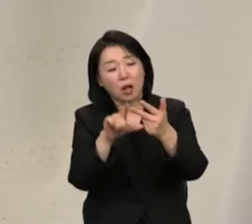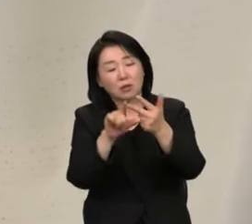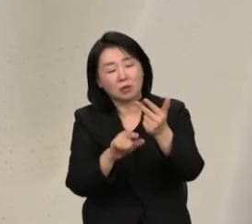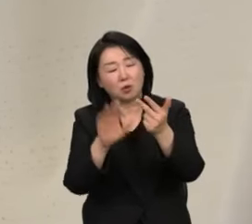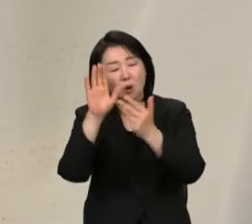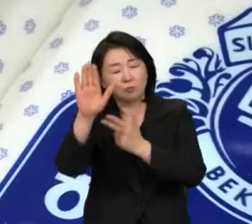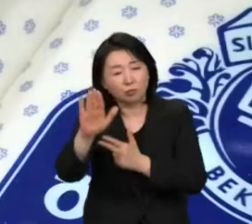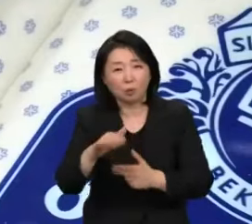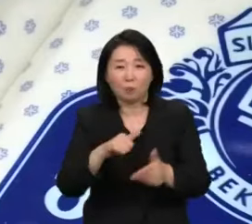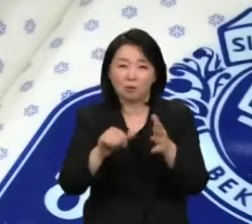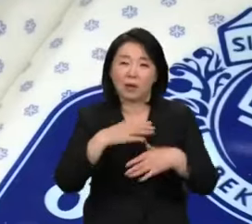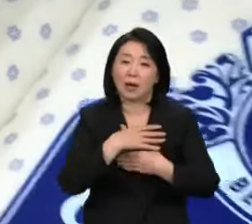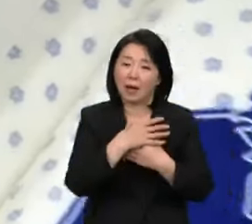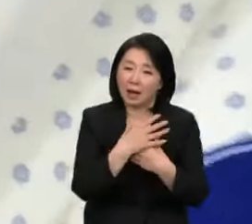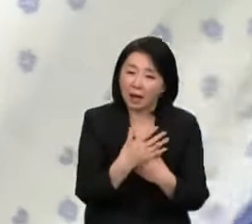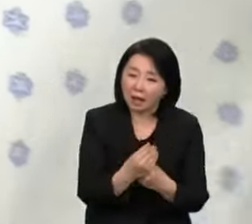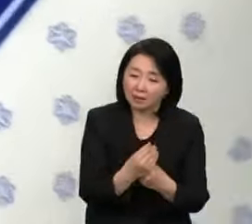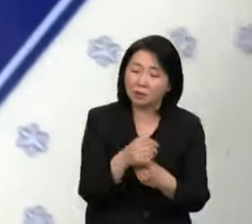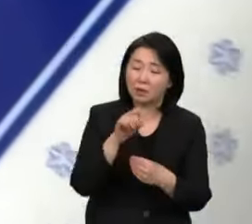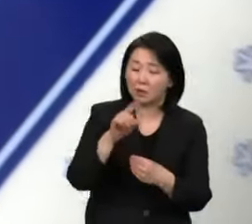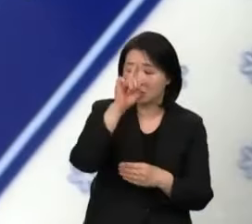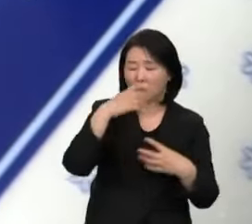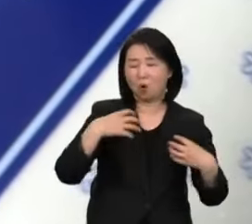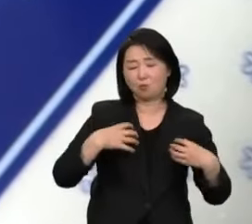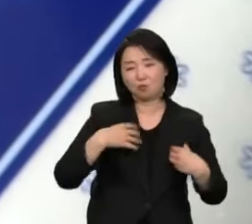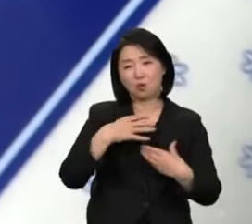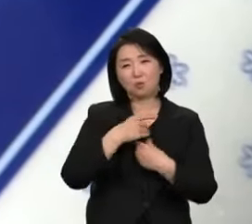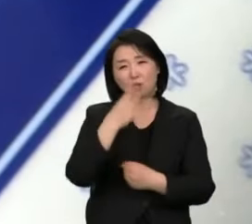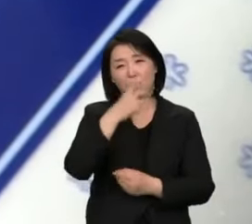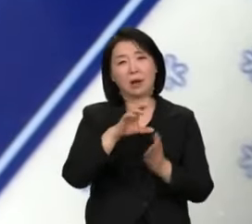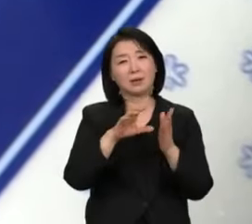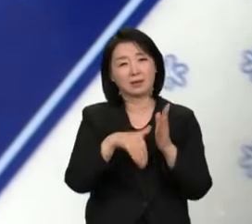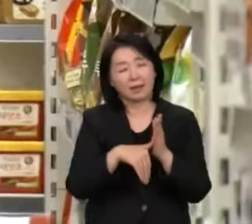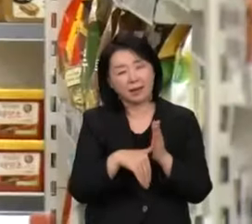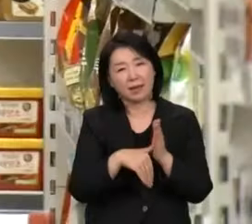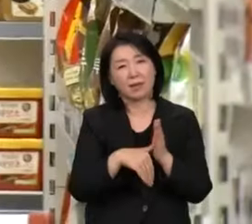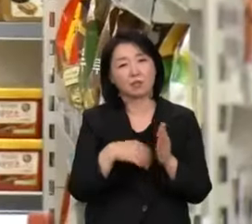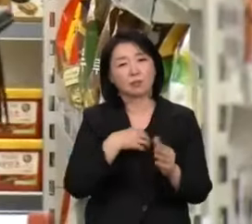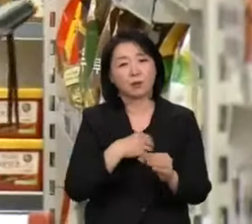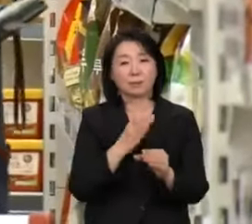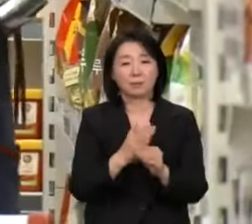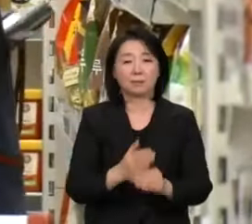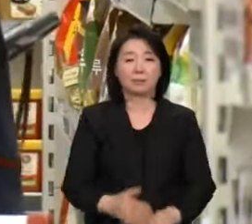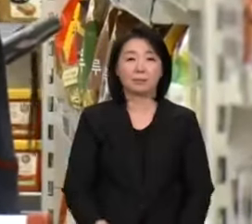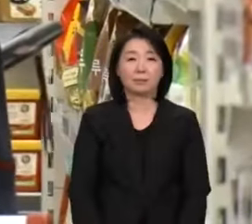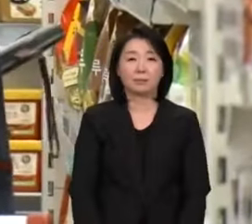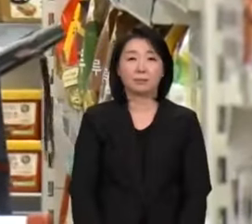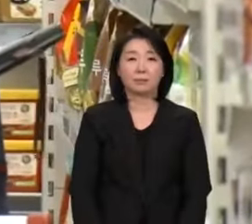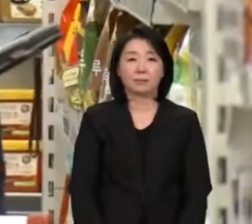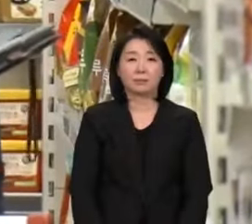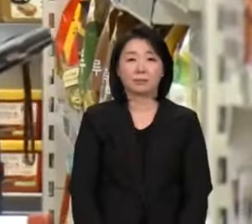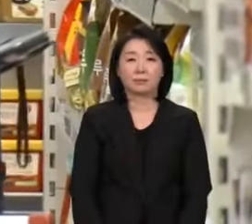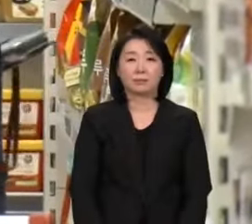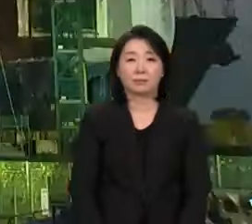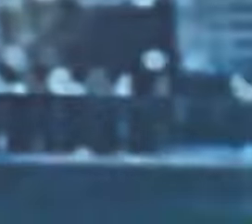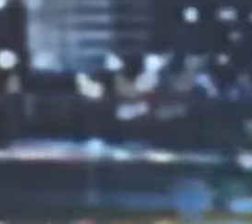내다봤던 정부의 물가 관리에도 빨간불이 켜졌습니다 jtbc 원석입니다